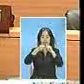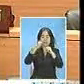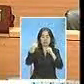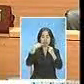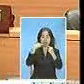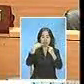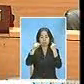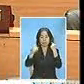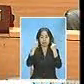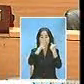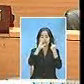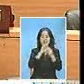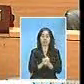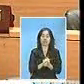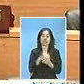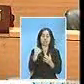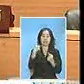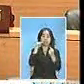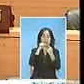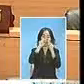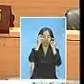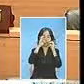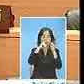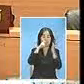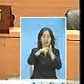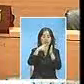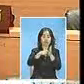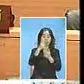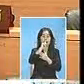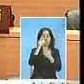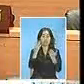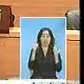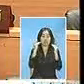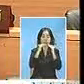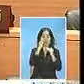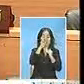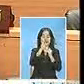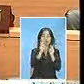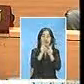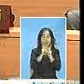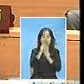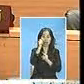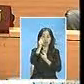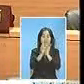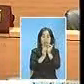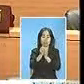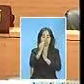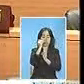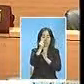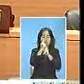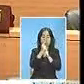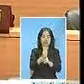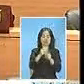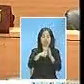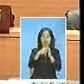งนะครับบิดเบือนแต่ถ้าด้วยเหตุด้วยผลใช้สิทธิ์ของกรรมธิการชี้แจงและอยู่ในพื้นฐานหลักการ